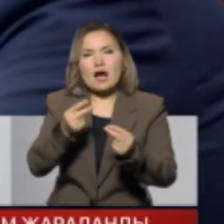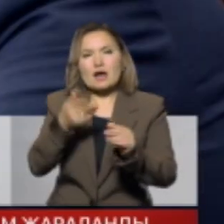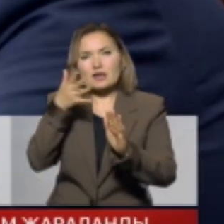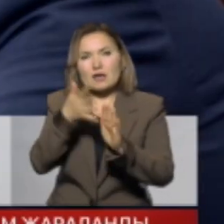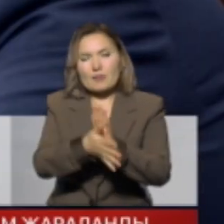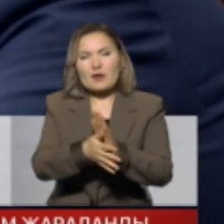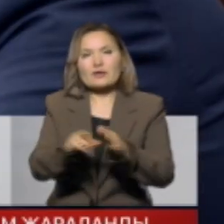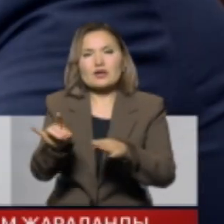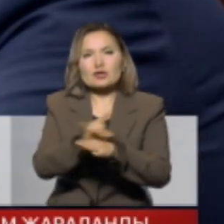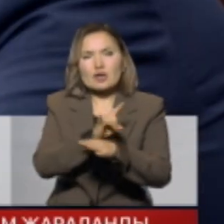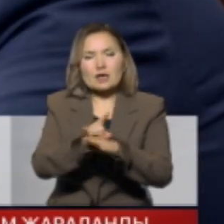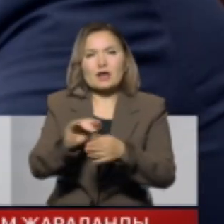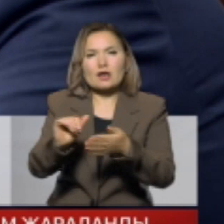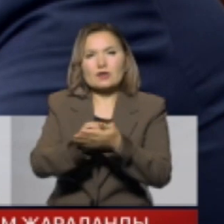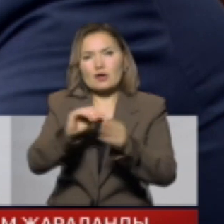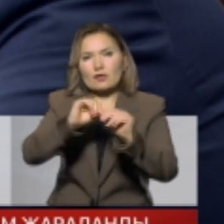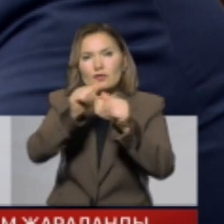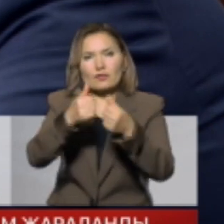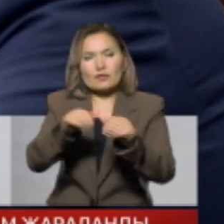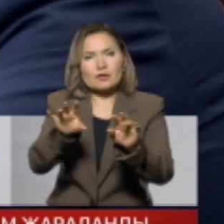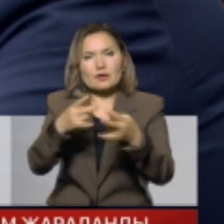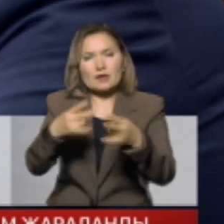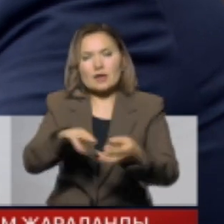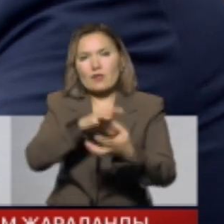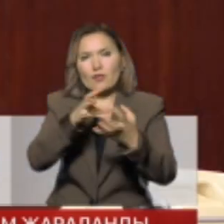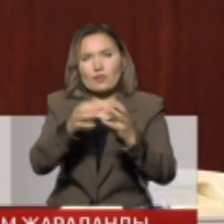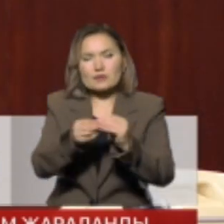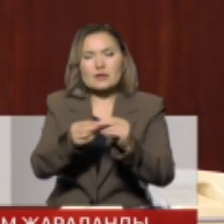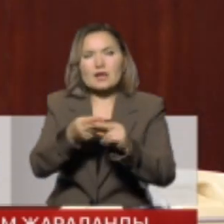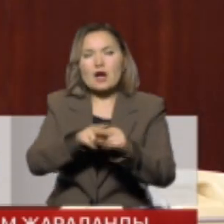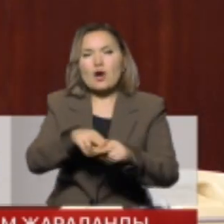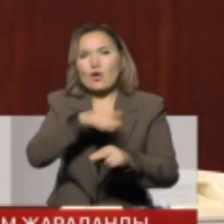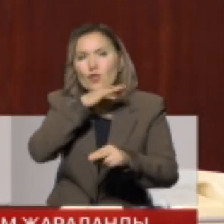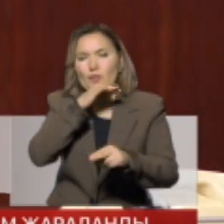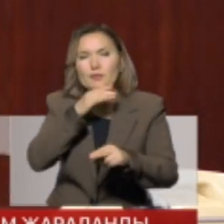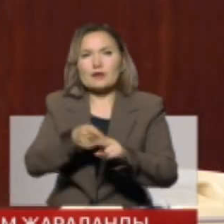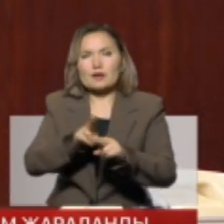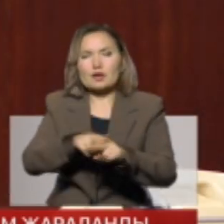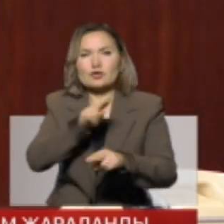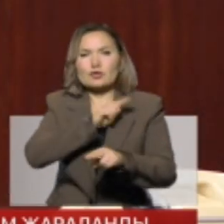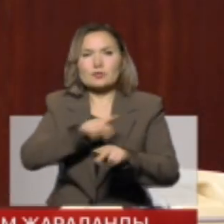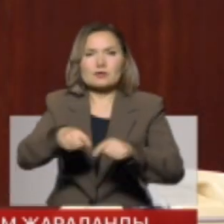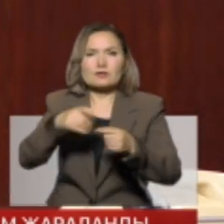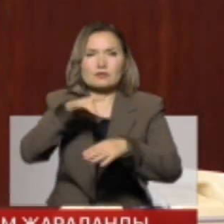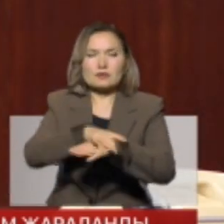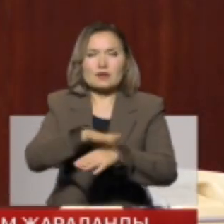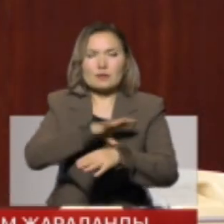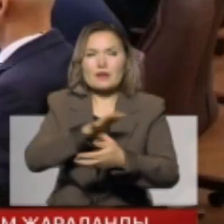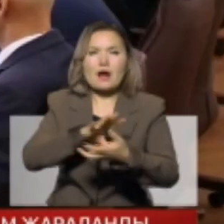жұмсалуы, жалған есеп, шындыққа сәйкес келмейтін деректер беру сияқты жағдайларды көріп отырмыз.